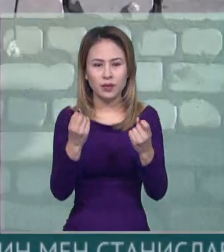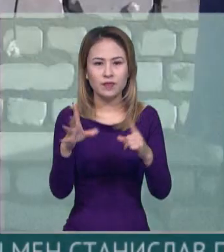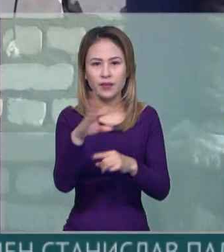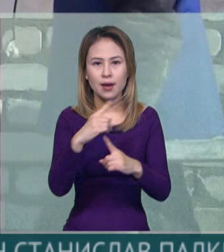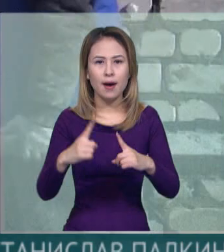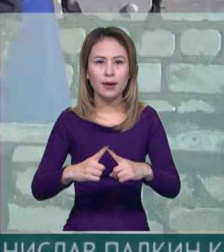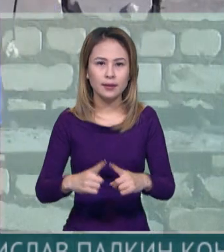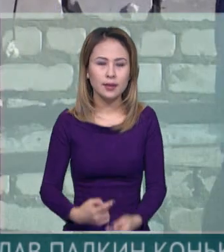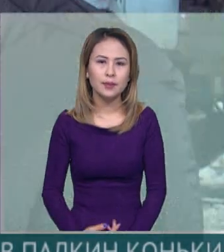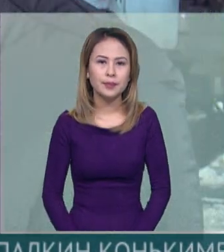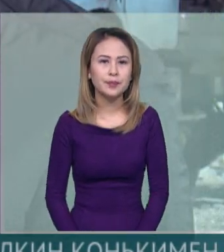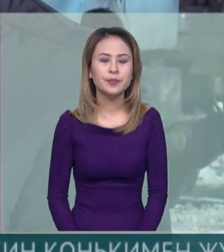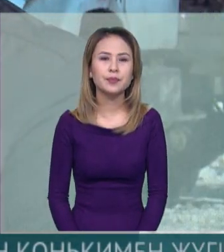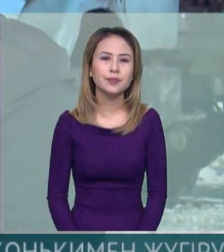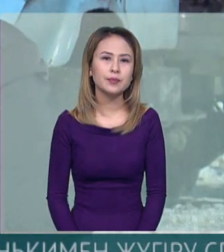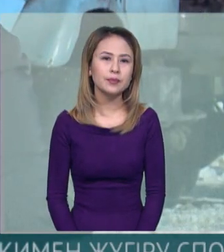берілген.